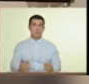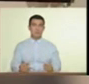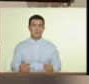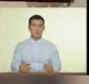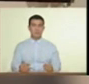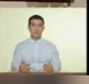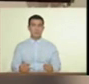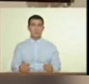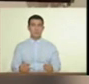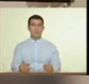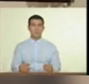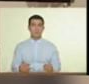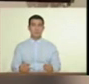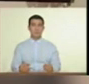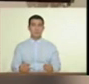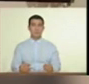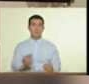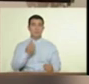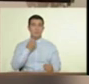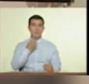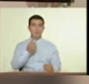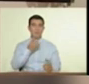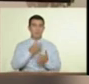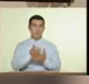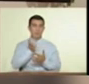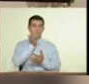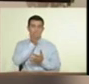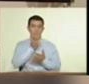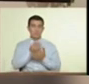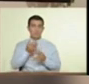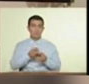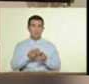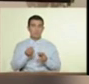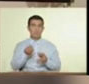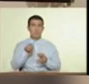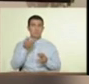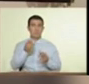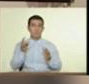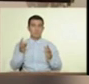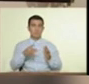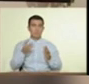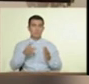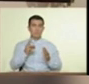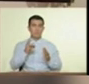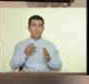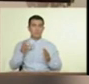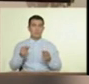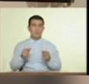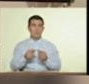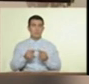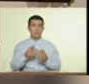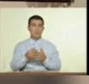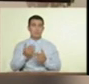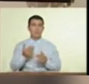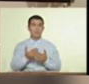Keyingi savol. Bitta qovoqning massasi nechta tarvuz massasiga teng? Bitta qovoqning